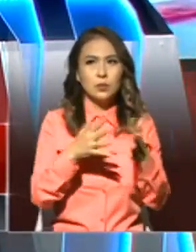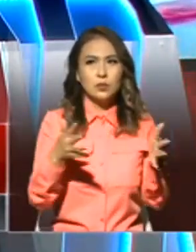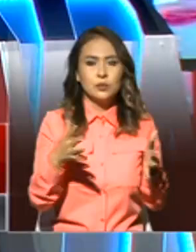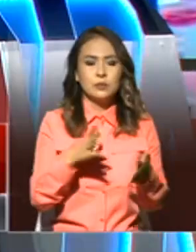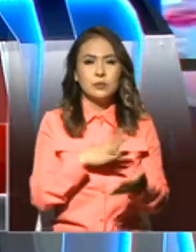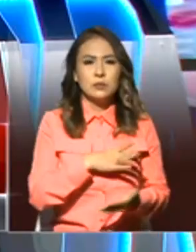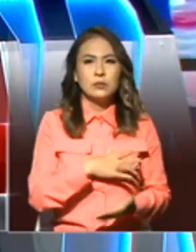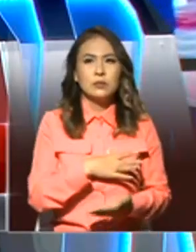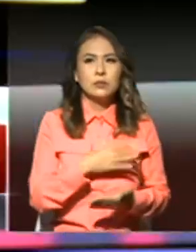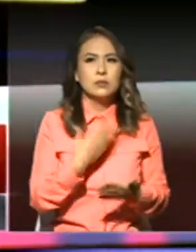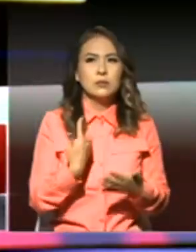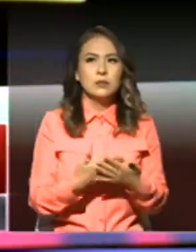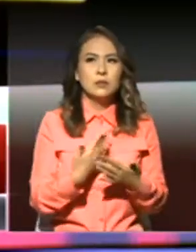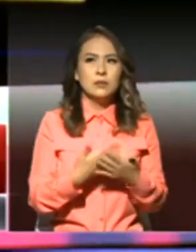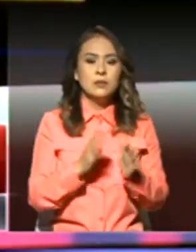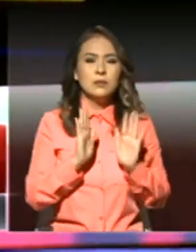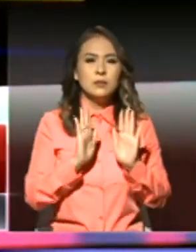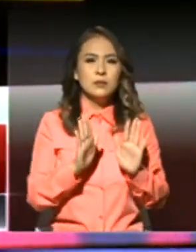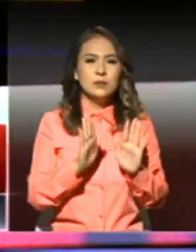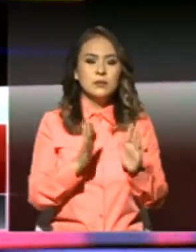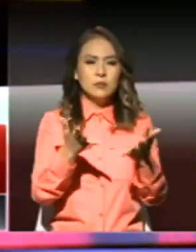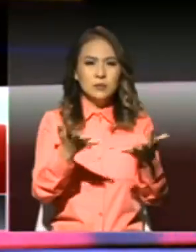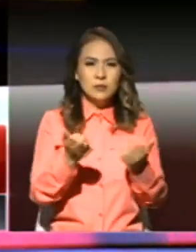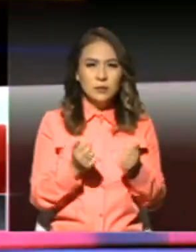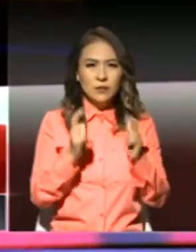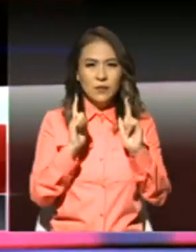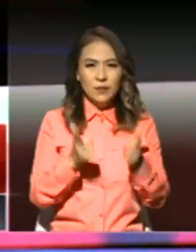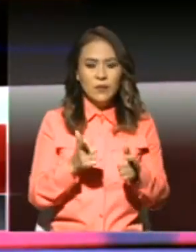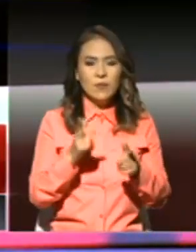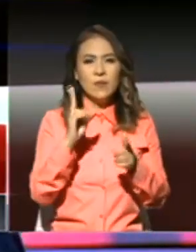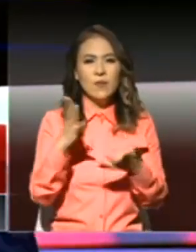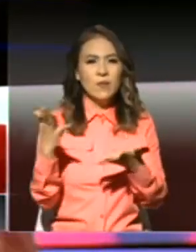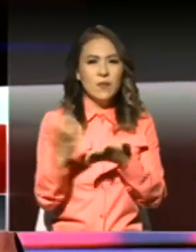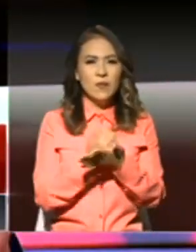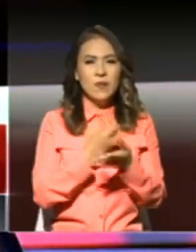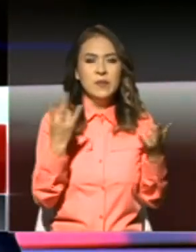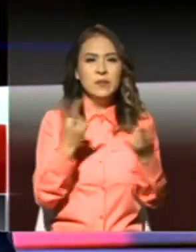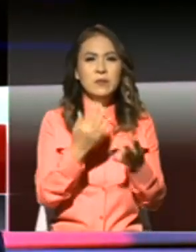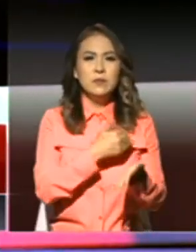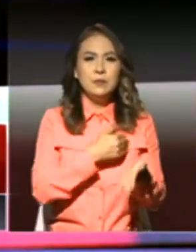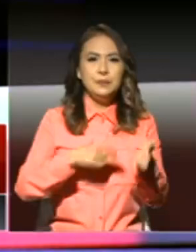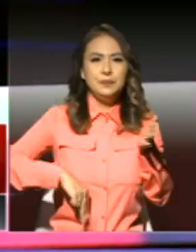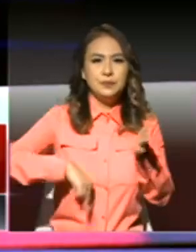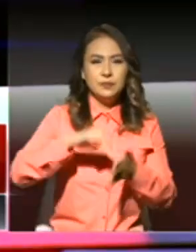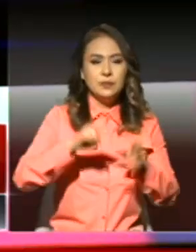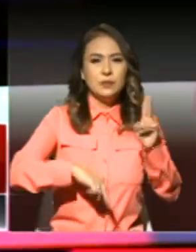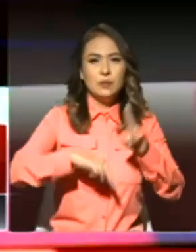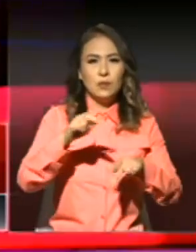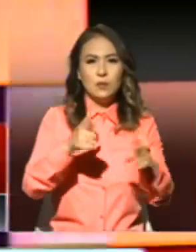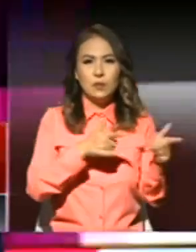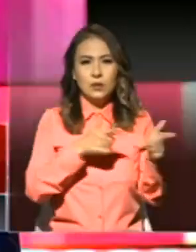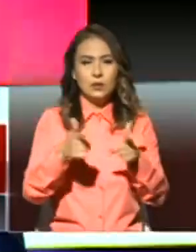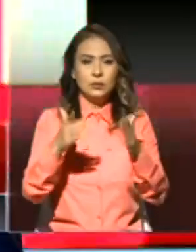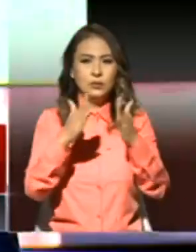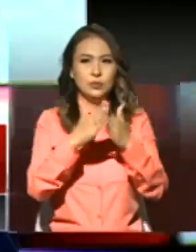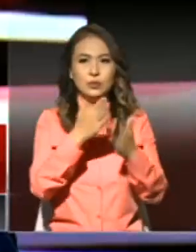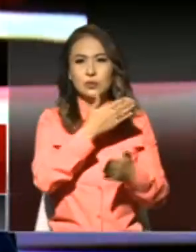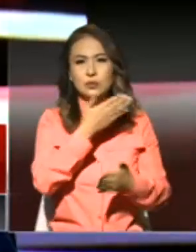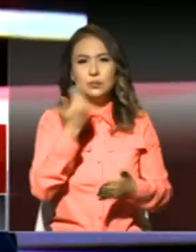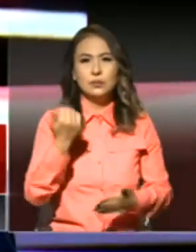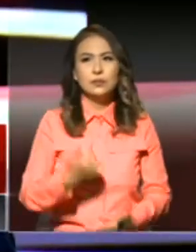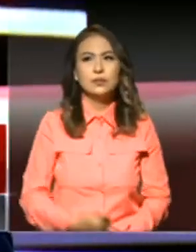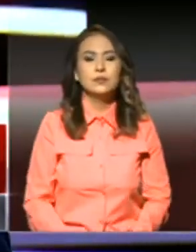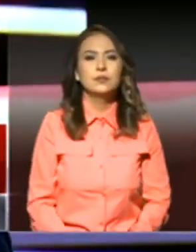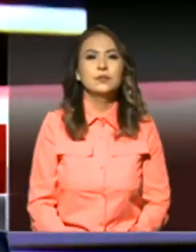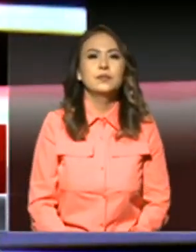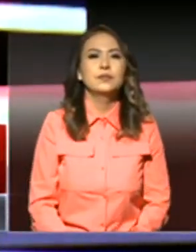азамат. Міне, тек қана одобрениесін алып, пәтер табу керек. А пәтер алайын десе, салынып дайын тұрған өкімет тарапынан.